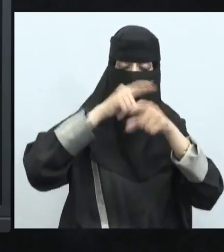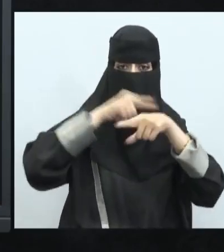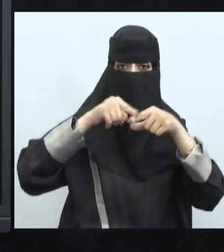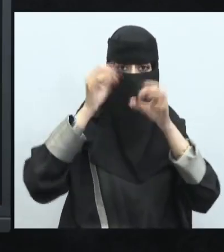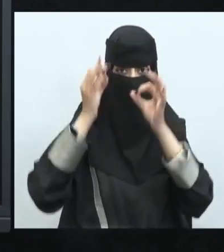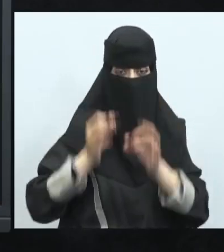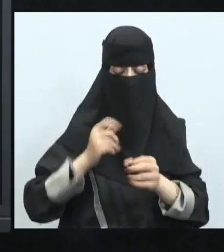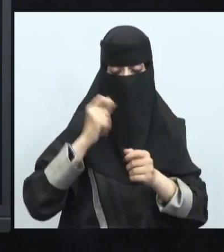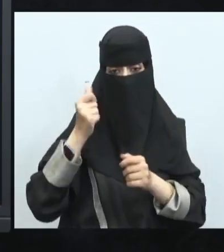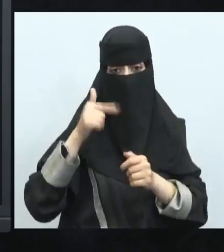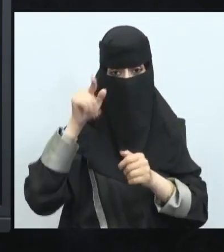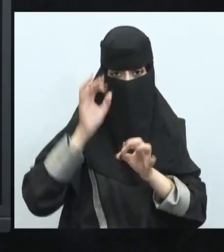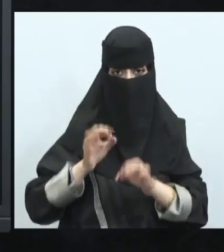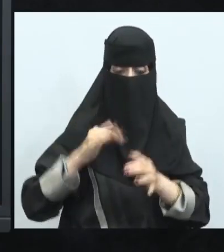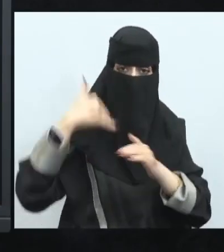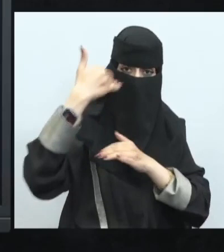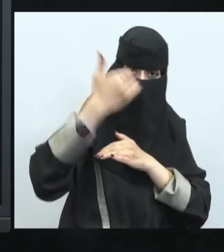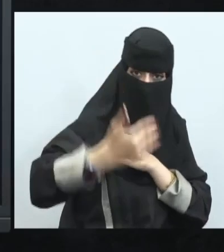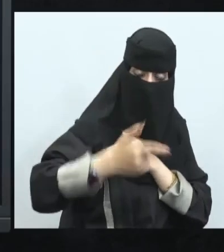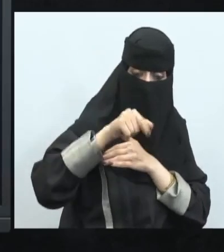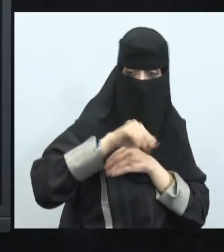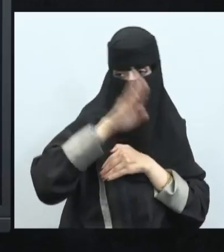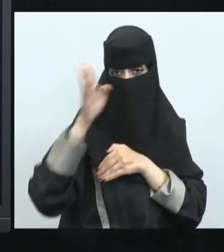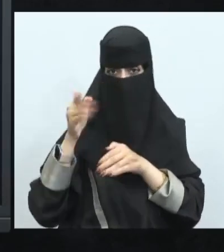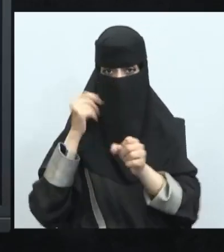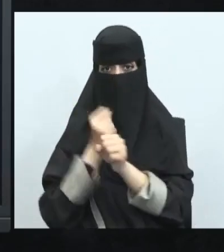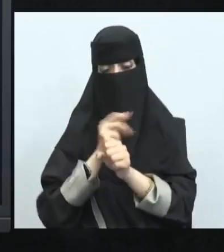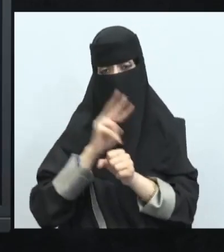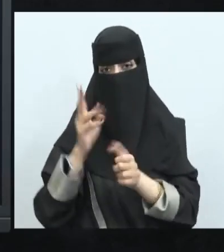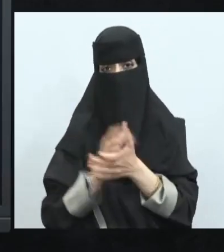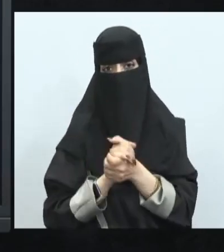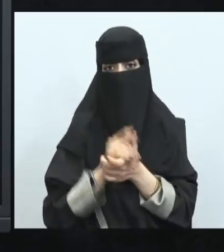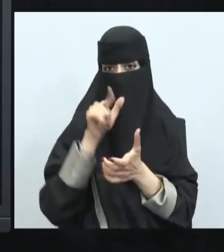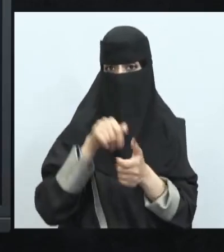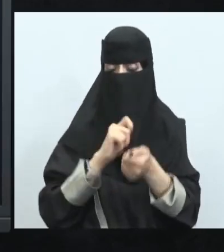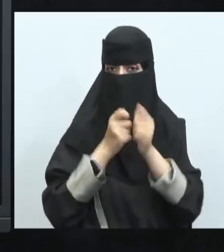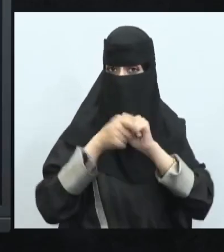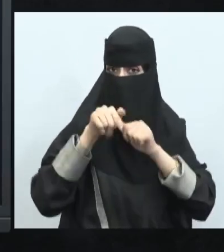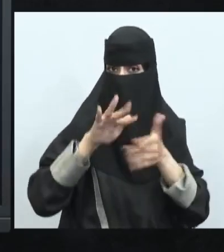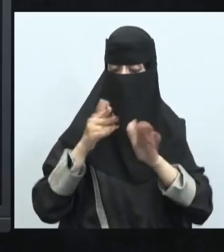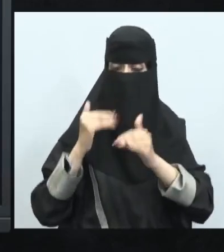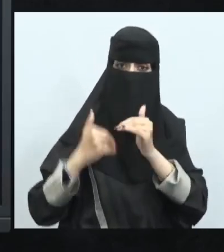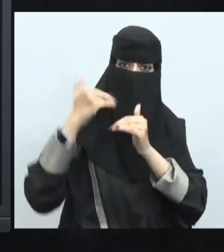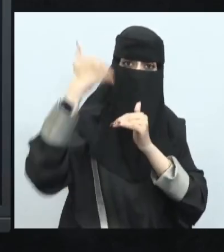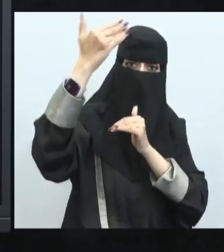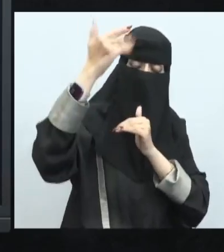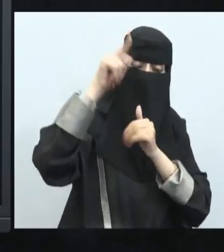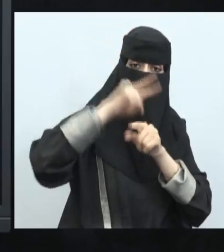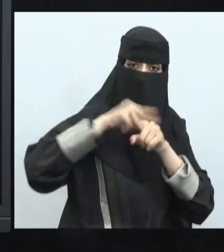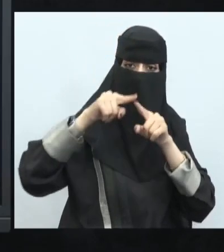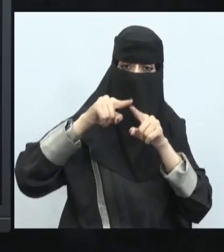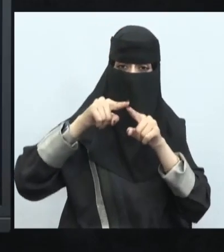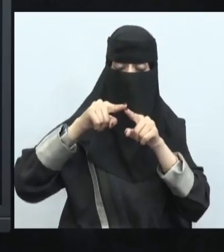تضمن له اجر معين وبعد ذلك يلتحق بوظيفه اخرى اذا التغيير ايضا قد يتعدى كما ذكرنا